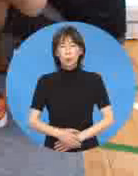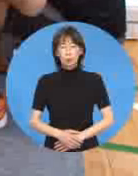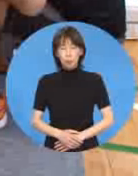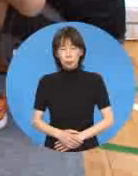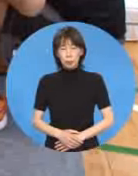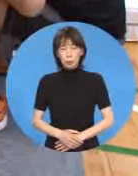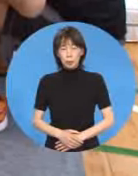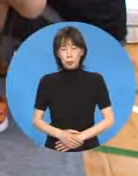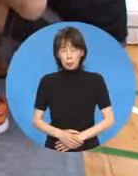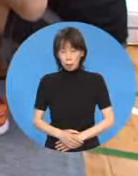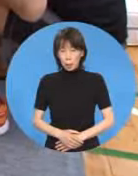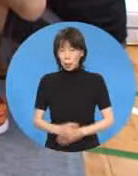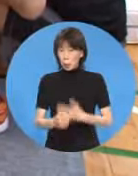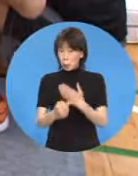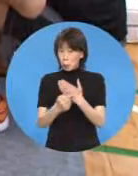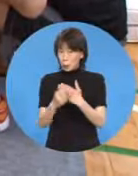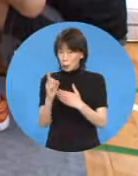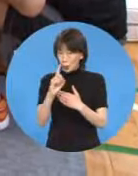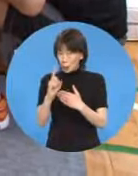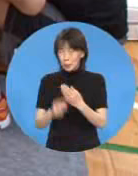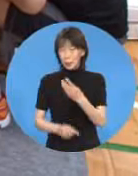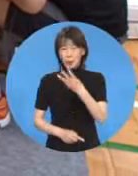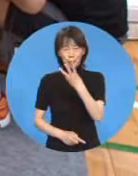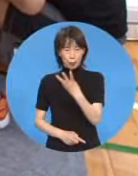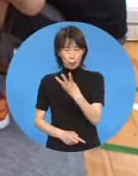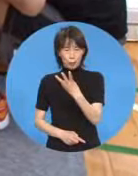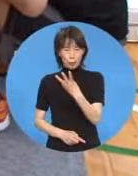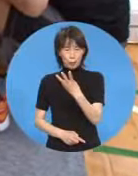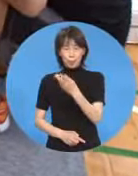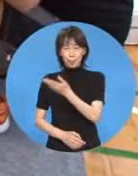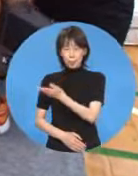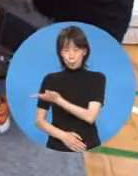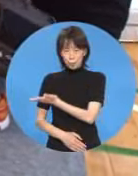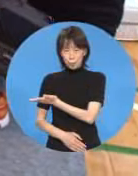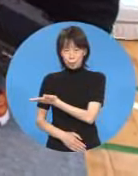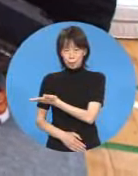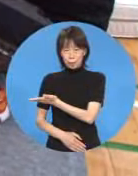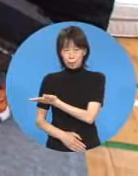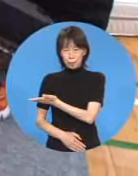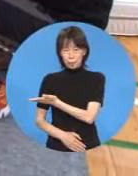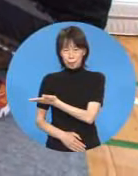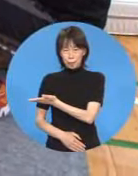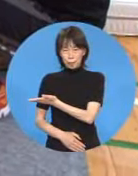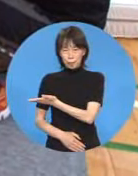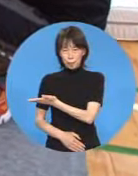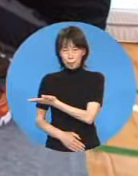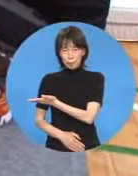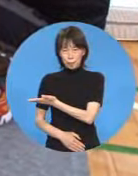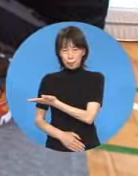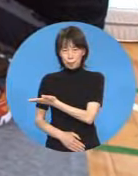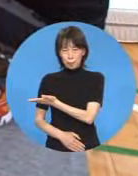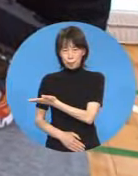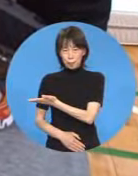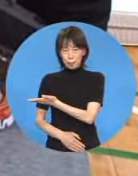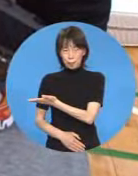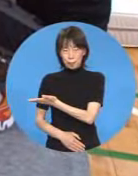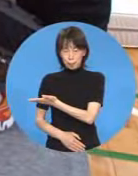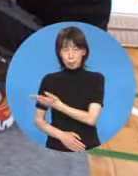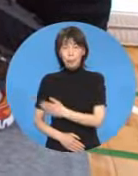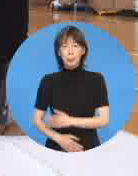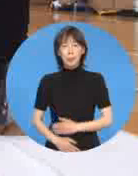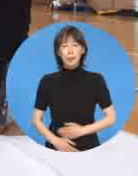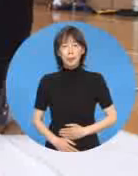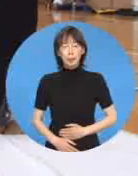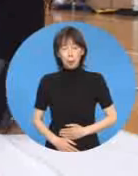た飛びで大切なことは女装ジャンプそして手をつく位置